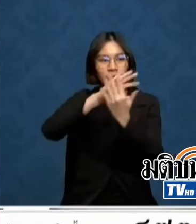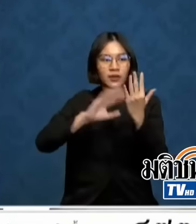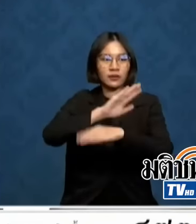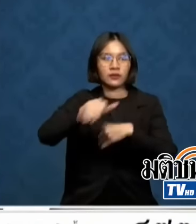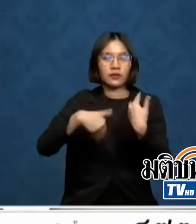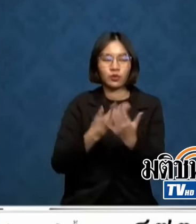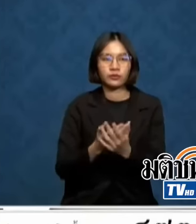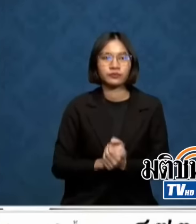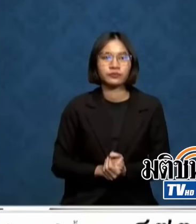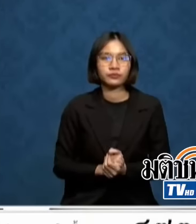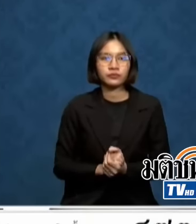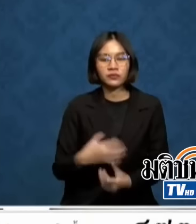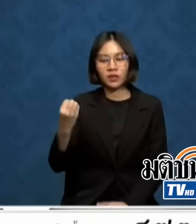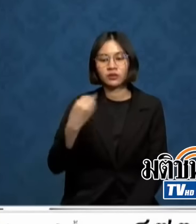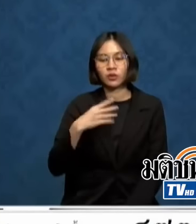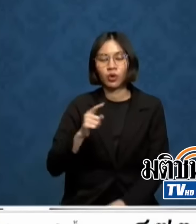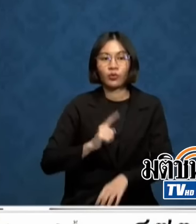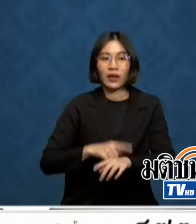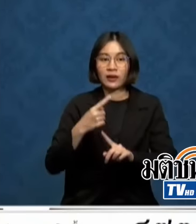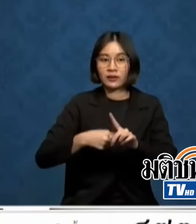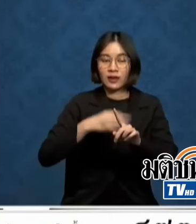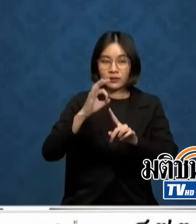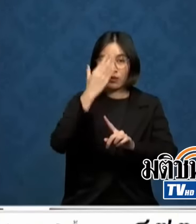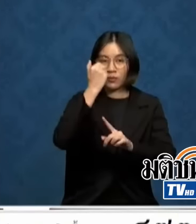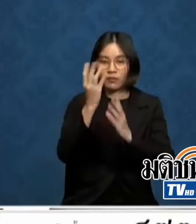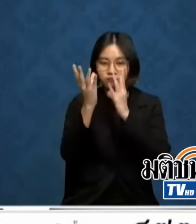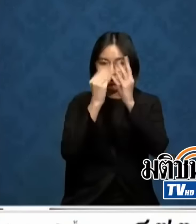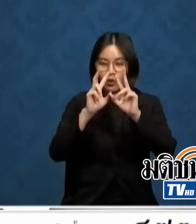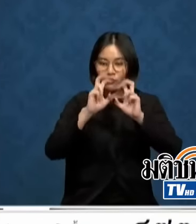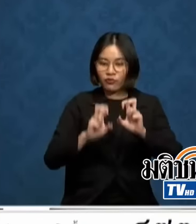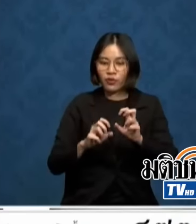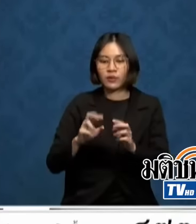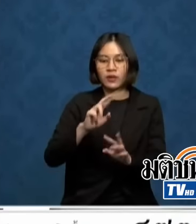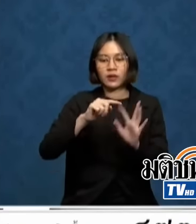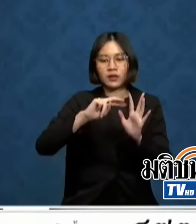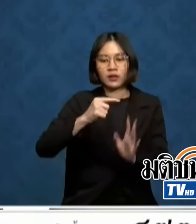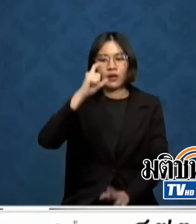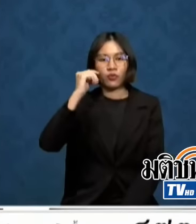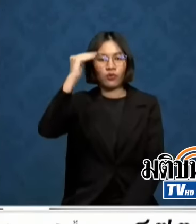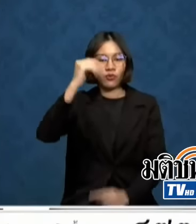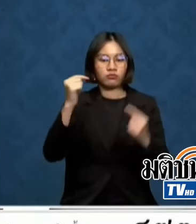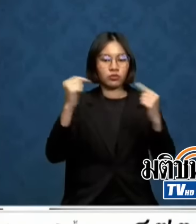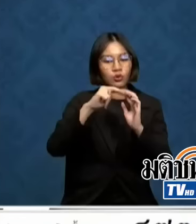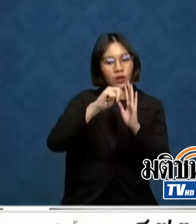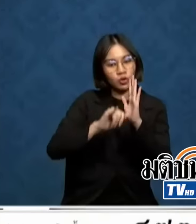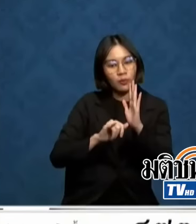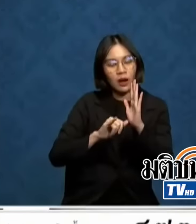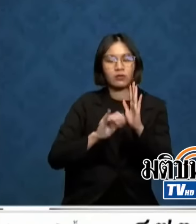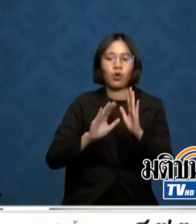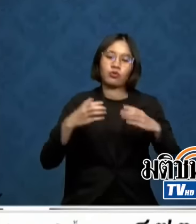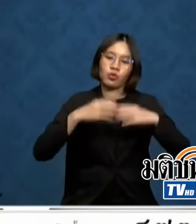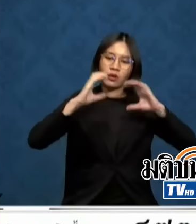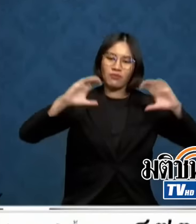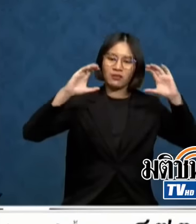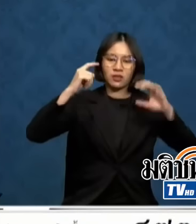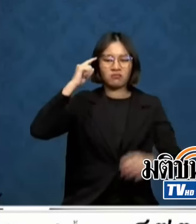รวมถ้าท่านจะอ้างว่าต้องใช้เวลา 9เดือนครับเพื่อศึกษาว่าร่างของคุณรังสิมานั้นสอดคล้องกับนโยบายของรัฐบาลหรือไม่ผมก็คิด